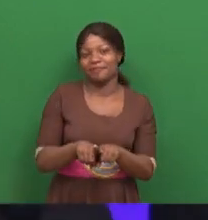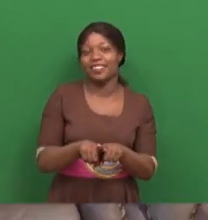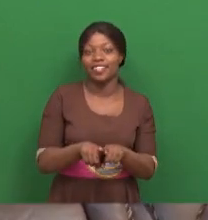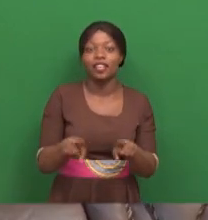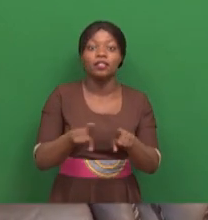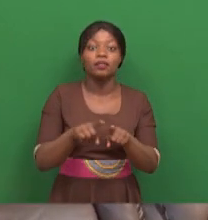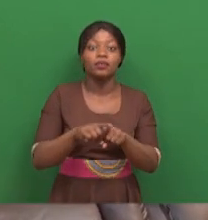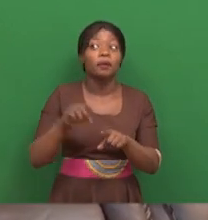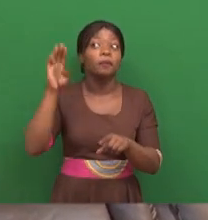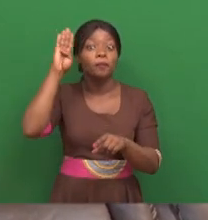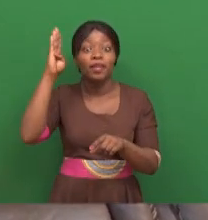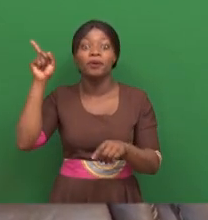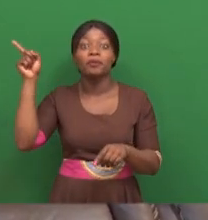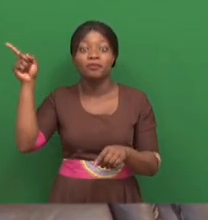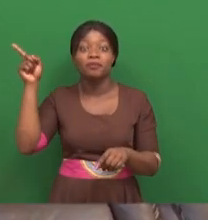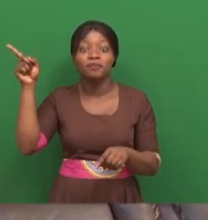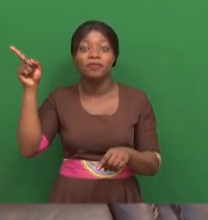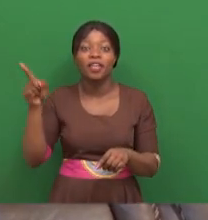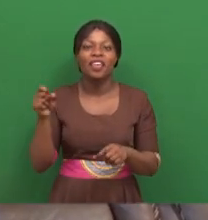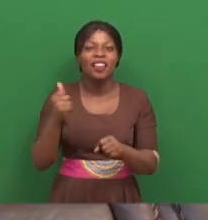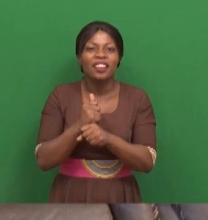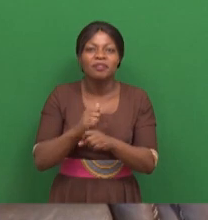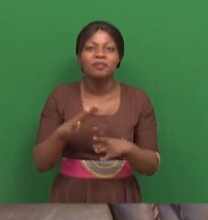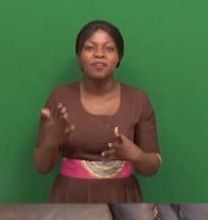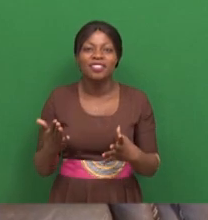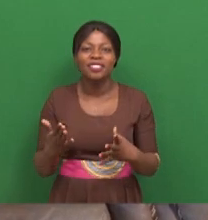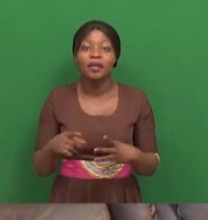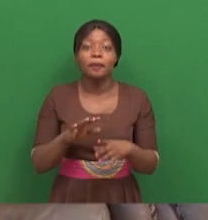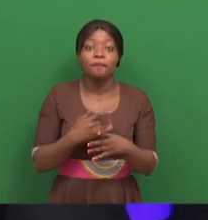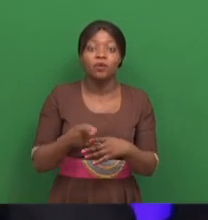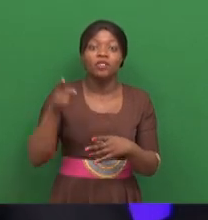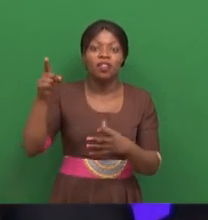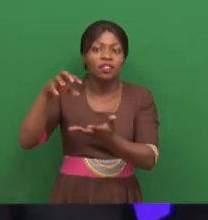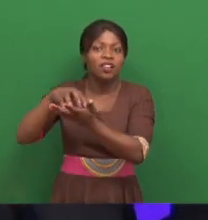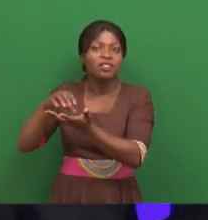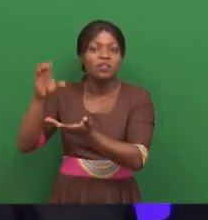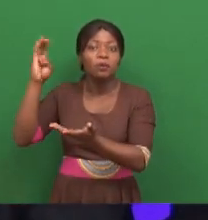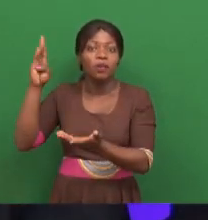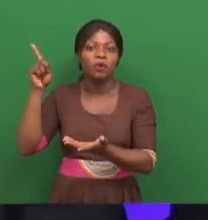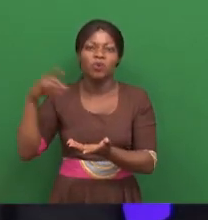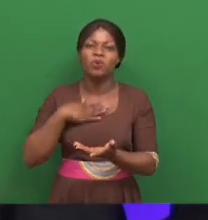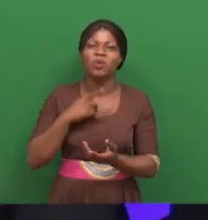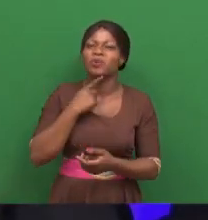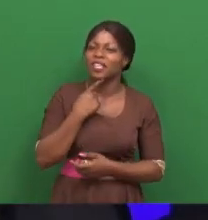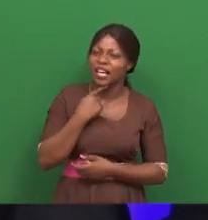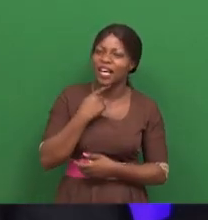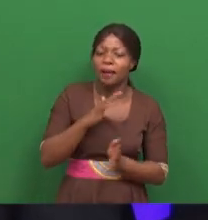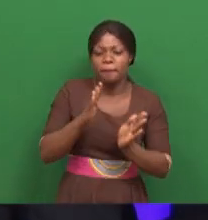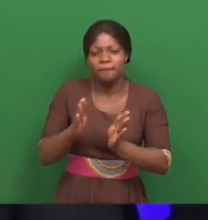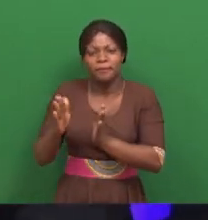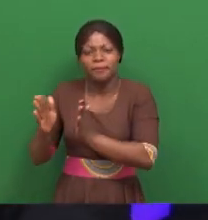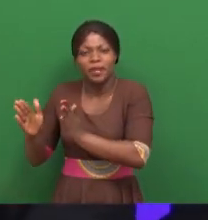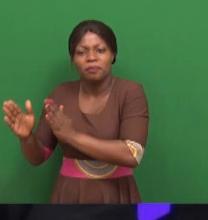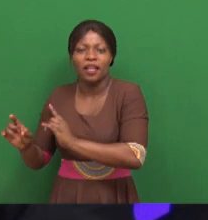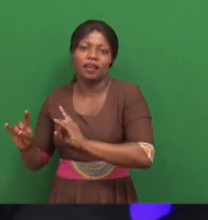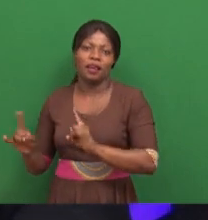yandambopa yekubhulawayo iyaiya yakauya nekuti kanzuru yekubhulawayo yakada kuti mubhulawayo muite order saka tiri kukurudzira